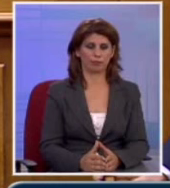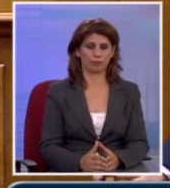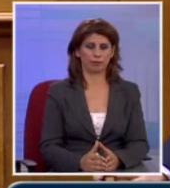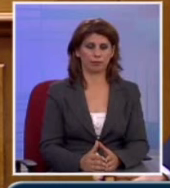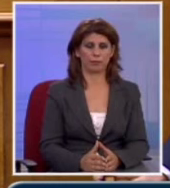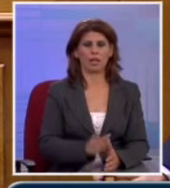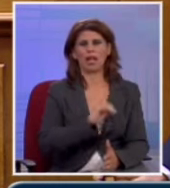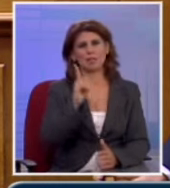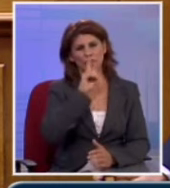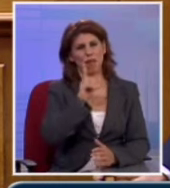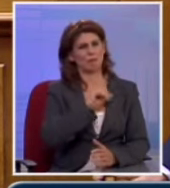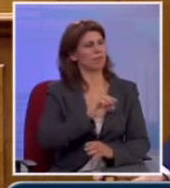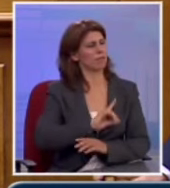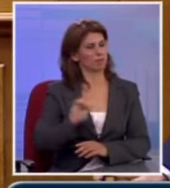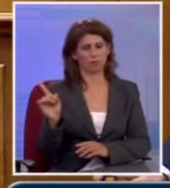Ας μην τη διαψεύσουμε.